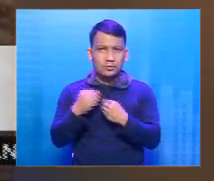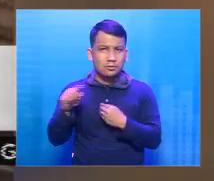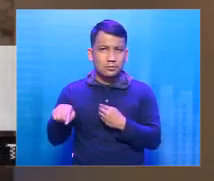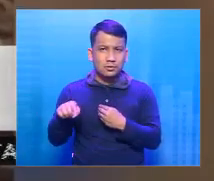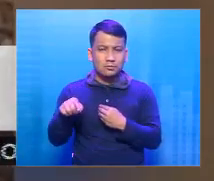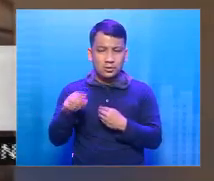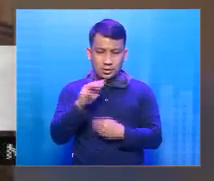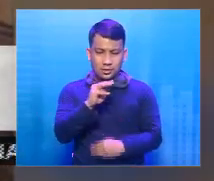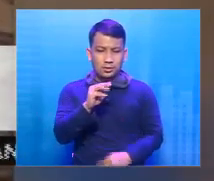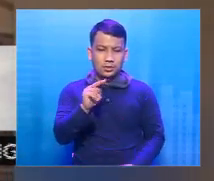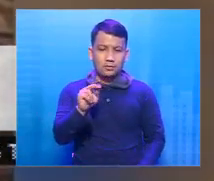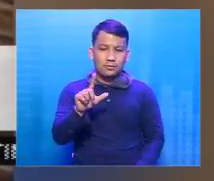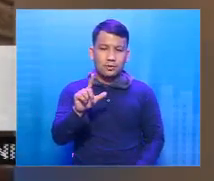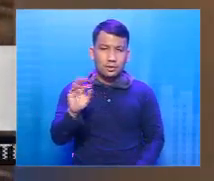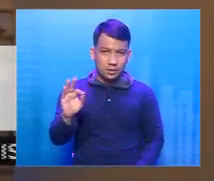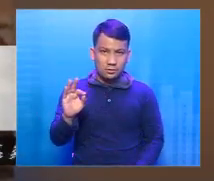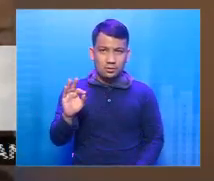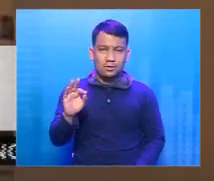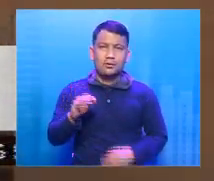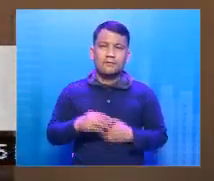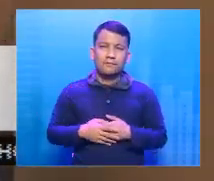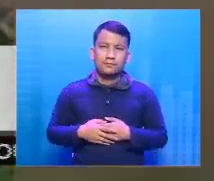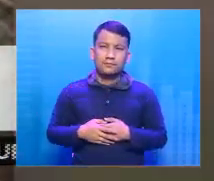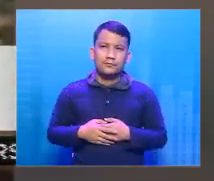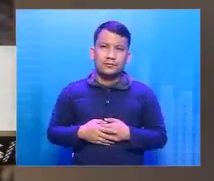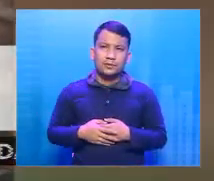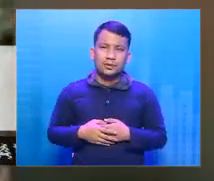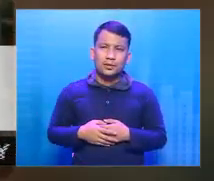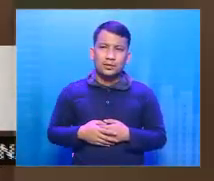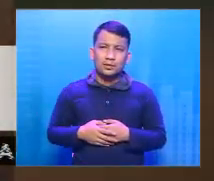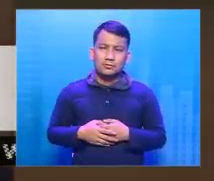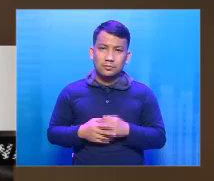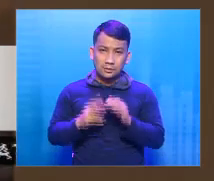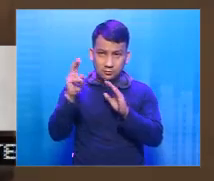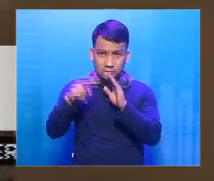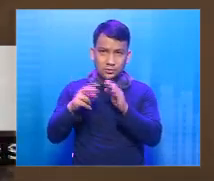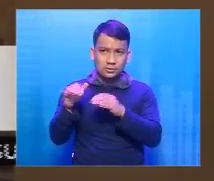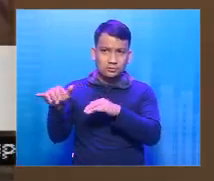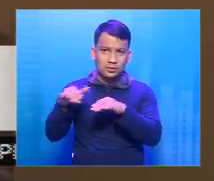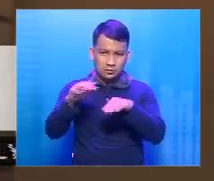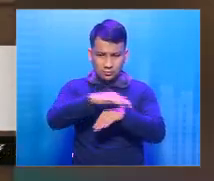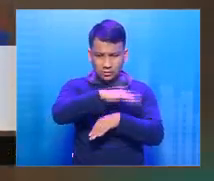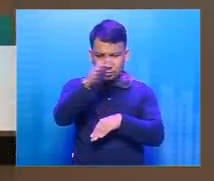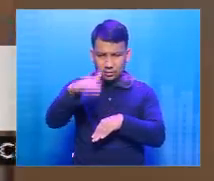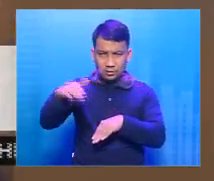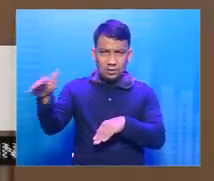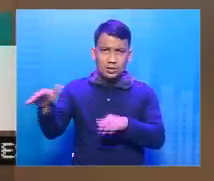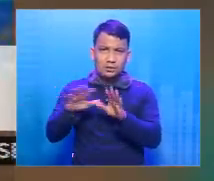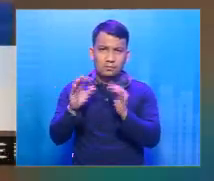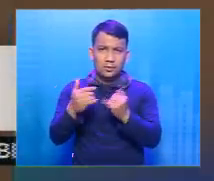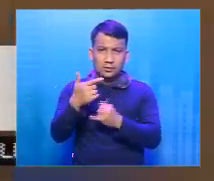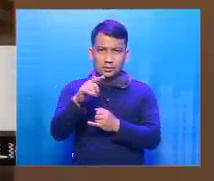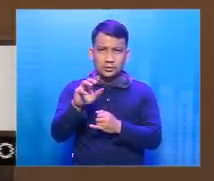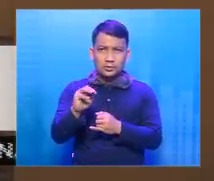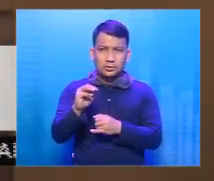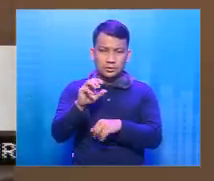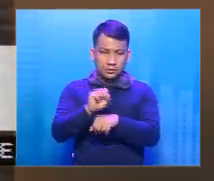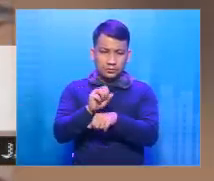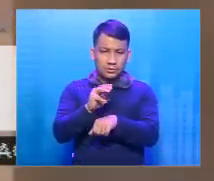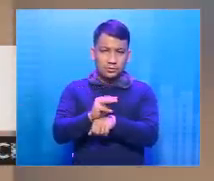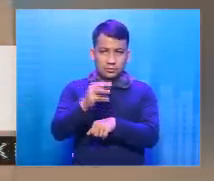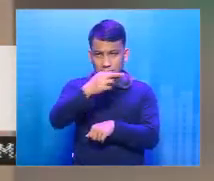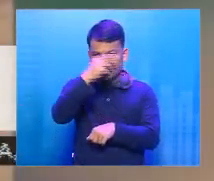Moro National Liberation Front o MNLF. Kuha yan sa bulubunduking bahagi ng Barangay Ginayang sa San Mateo,